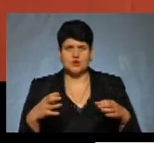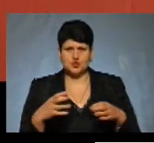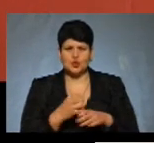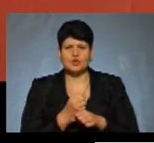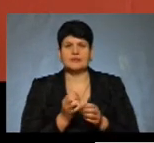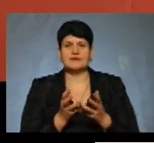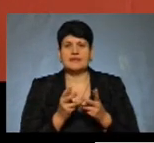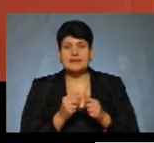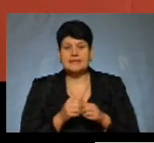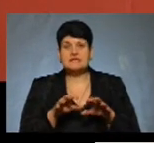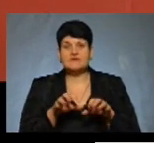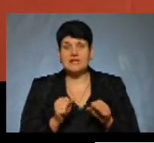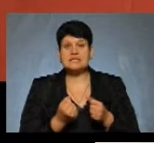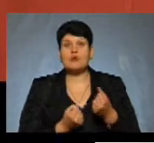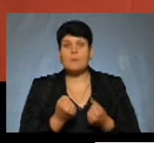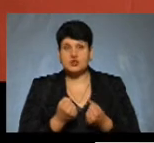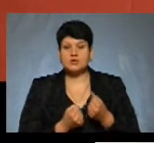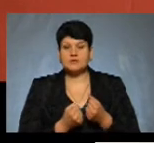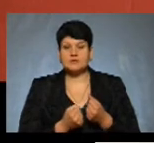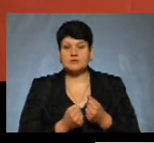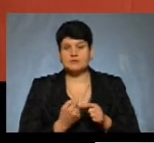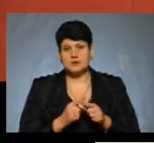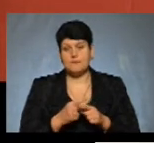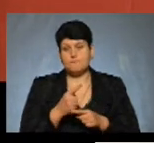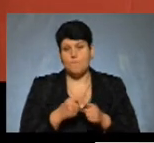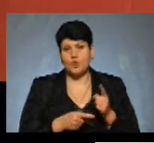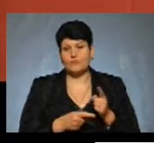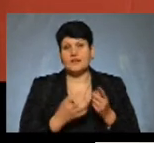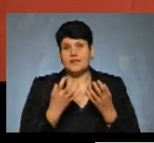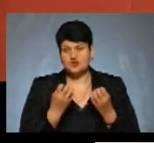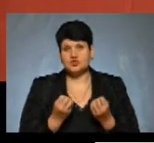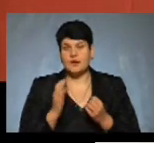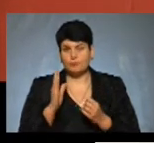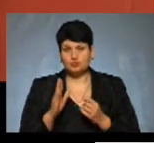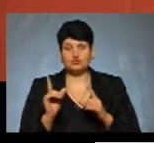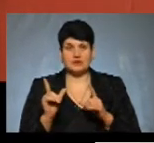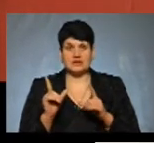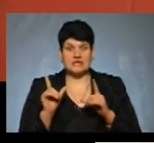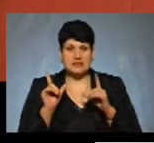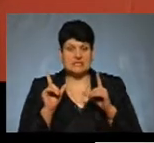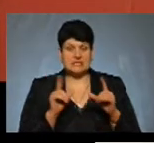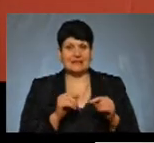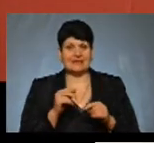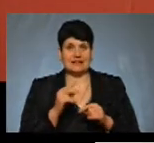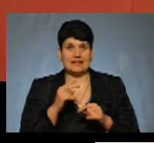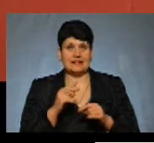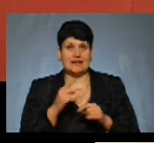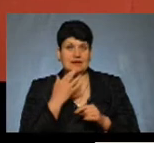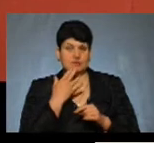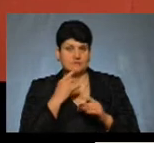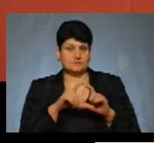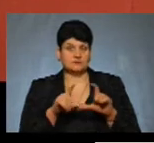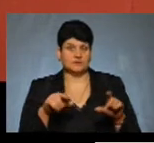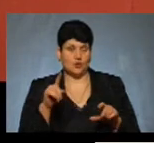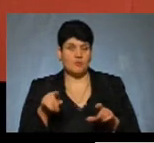кількість власників таких машин, тобто ну майже половина тоді ще будуть їздити на євробляхах. Що чекає